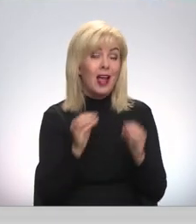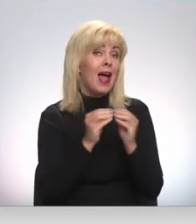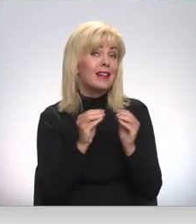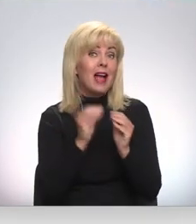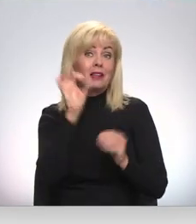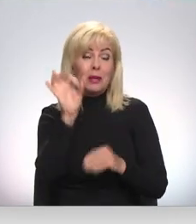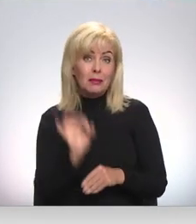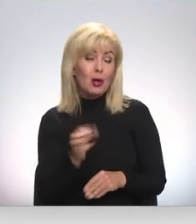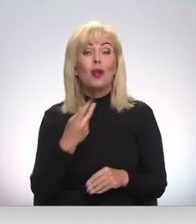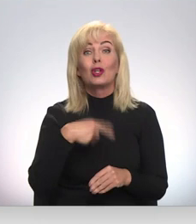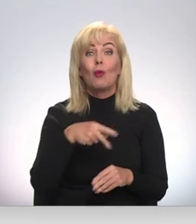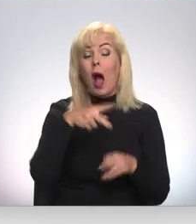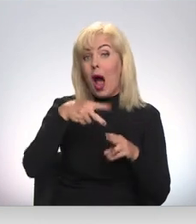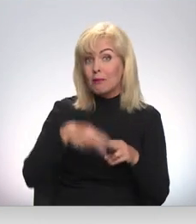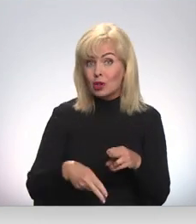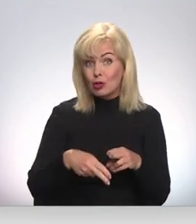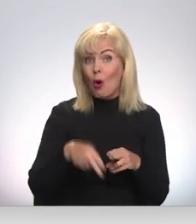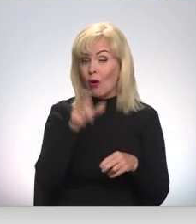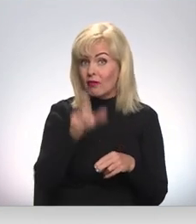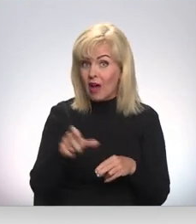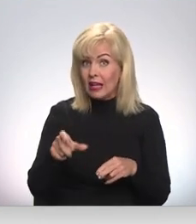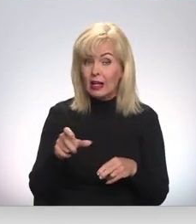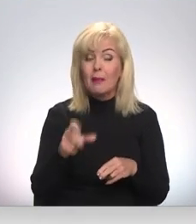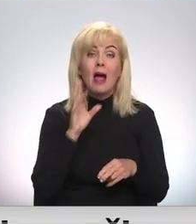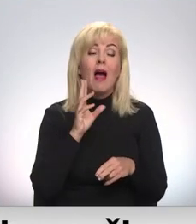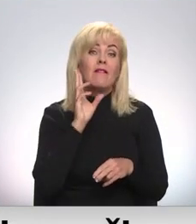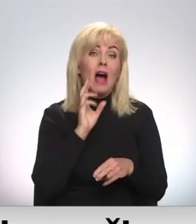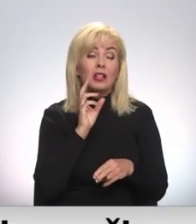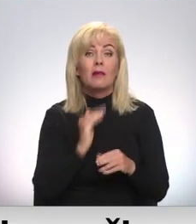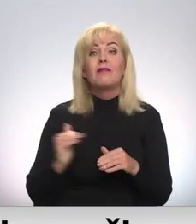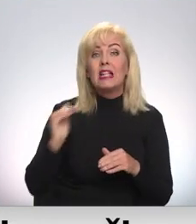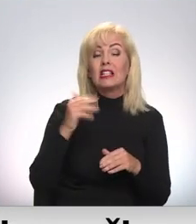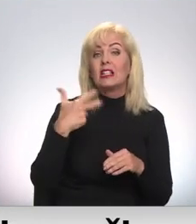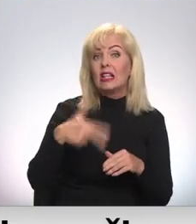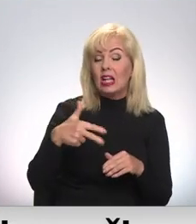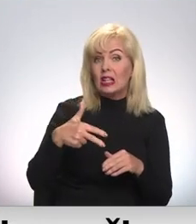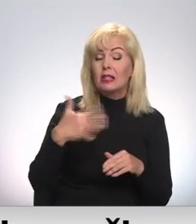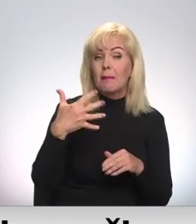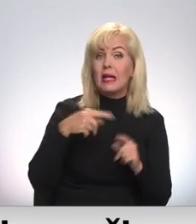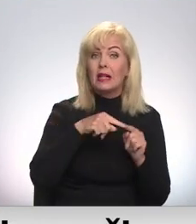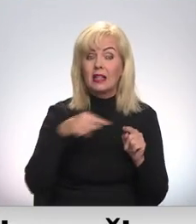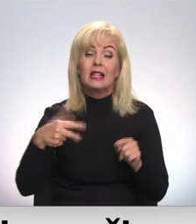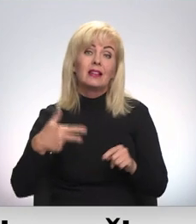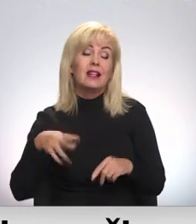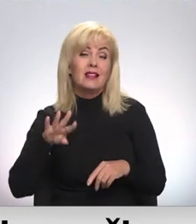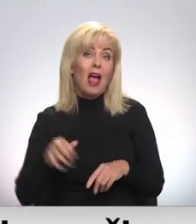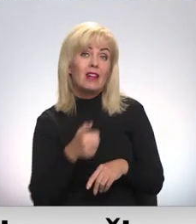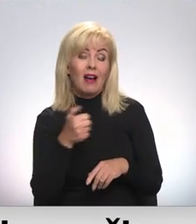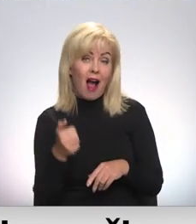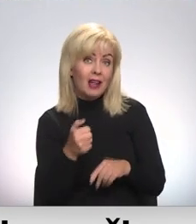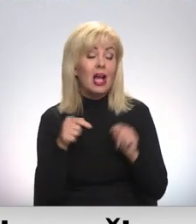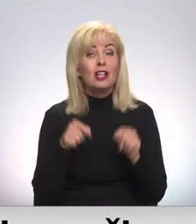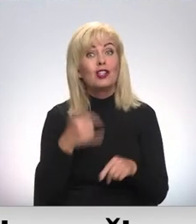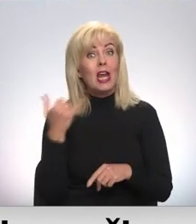10% no absolventiem bija vecumā virs 35 gadi. 35 līdz 39 gadi. Tā kā